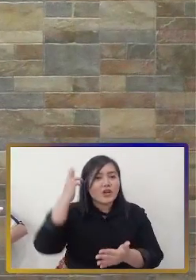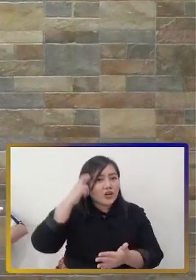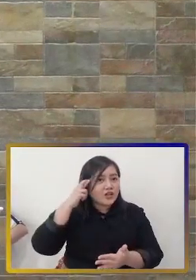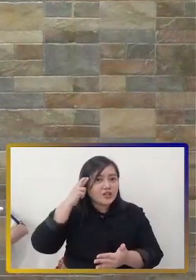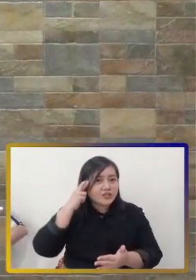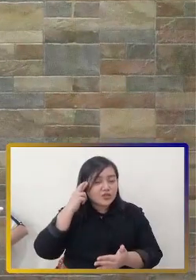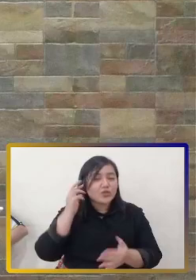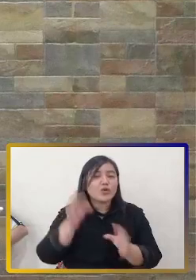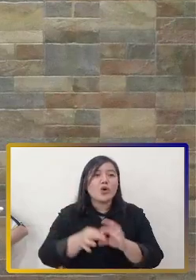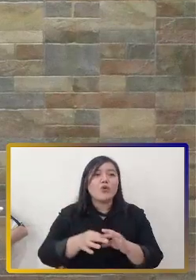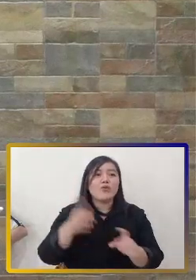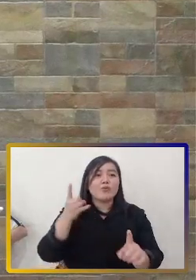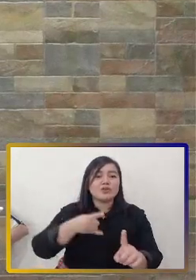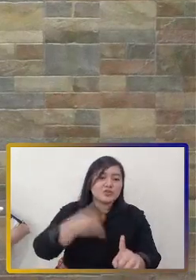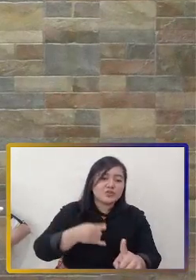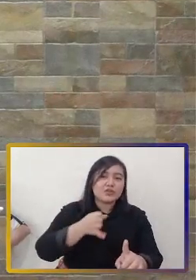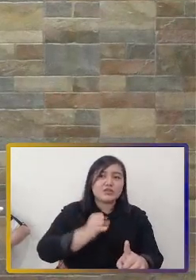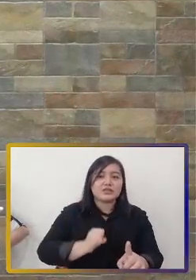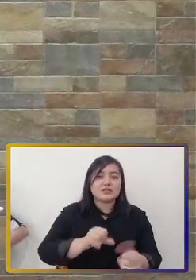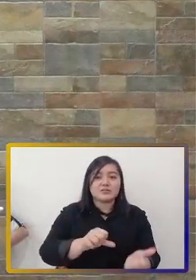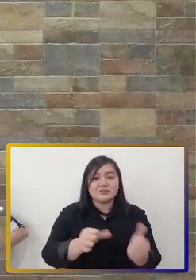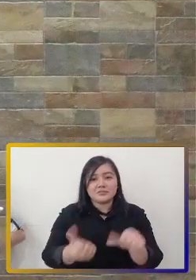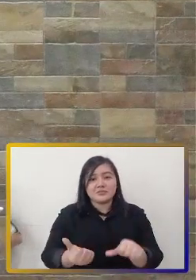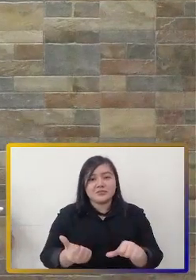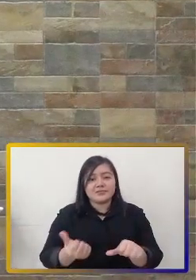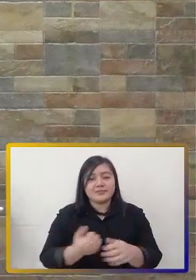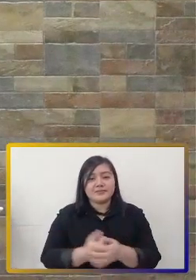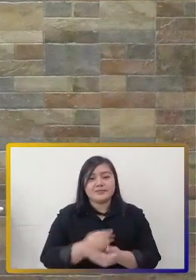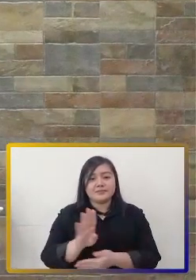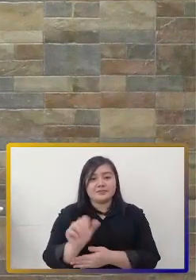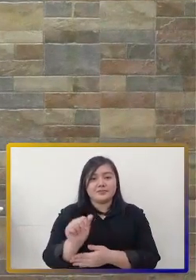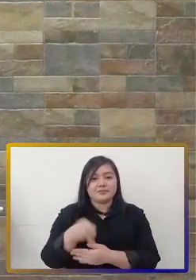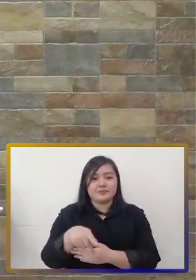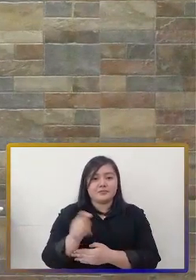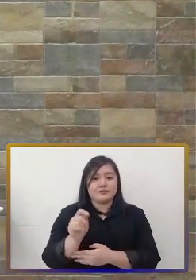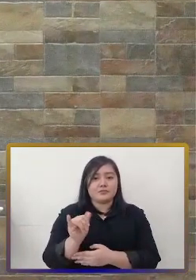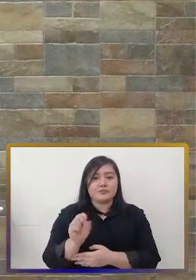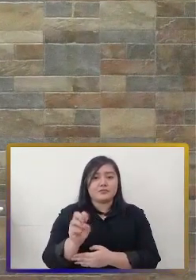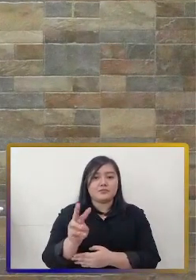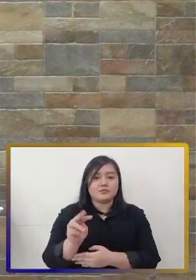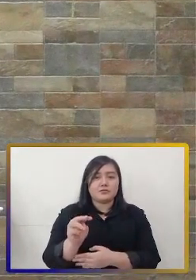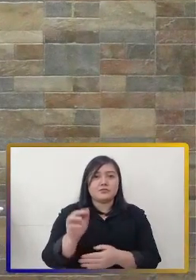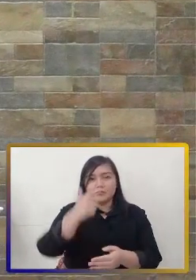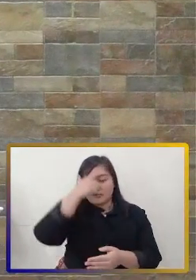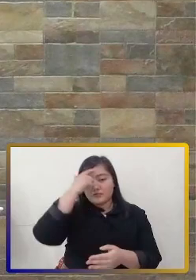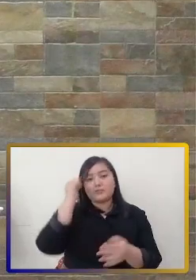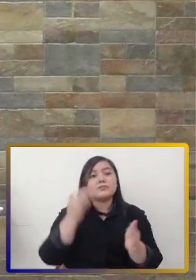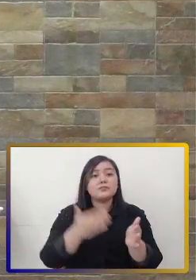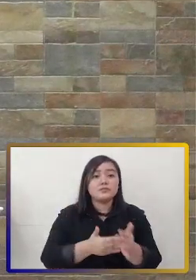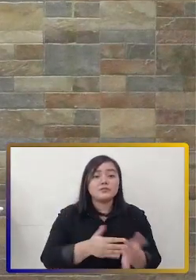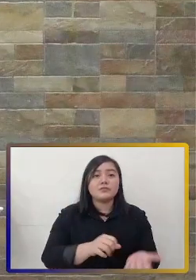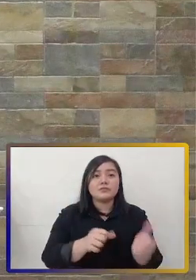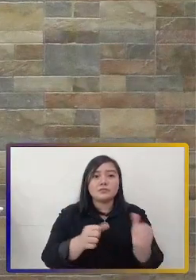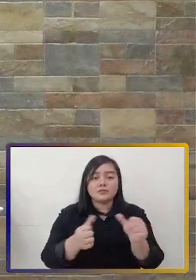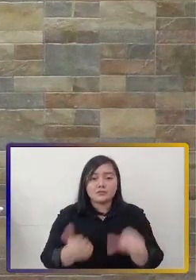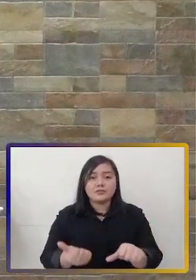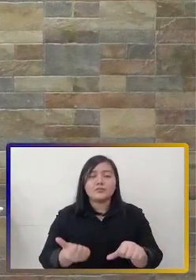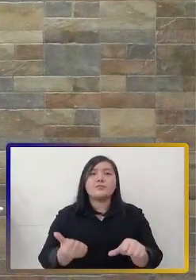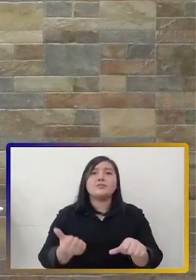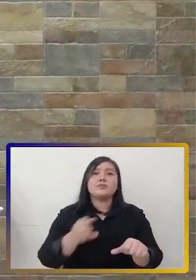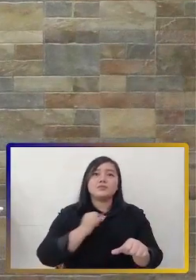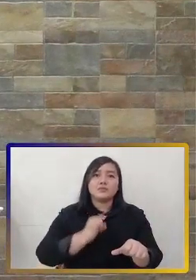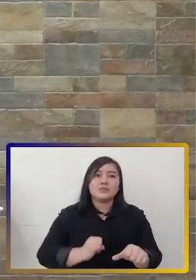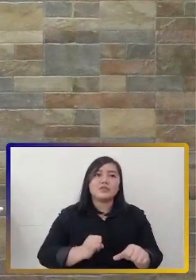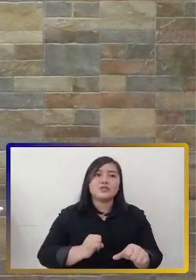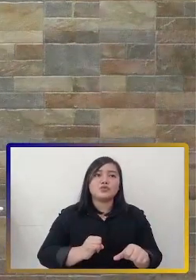baptism. Ito pong tinatawag natin baptism. Bakit po? Because baptism is your public declaration